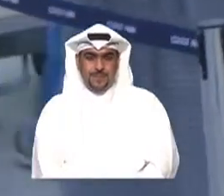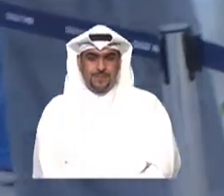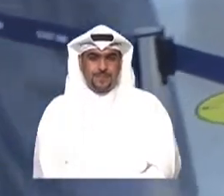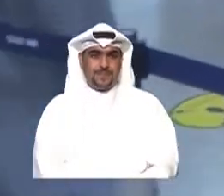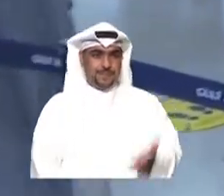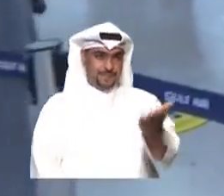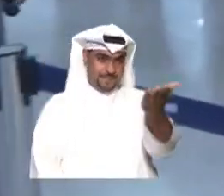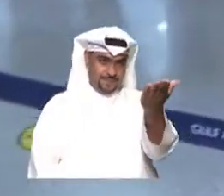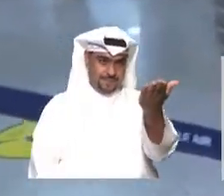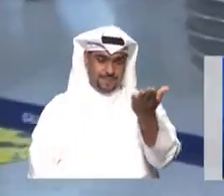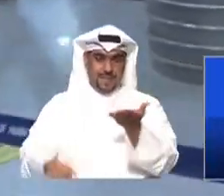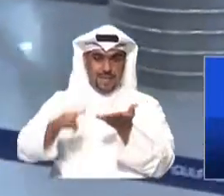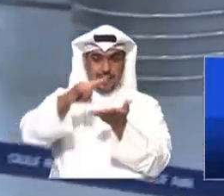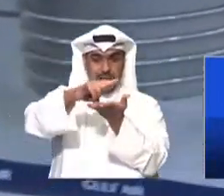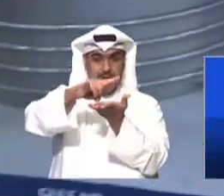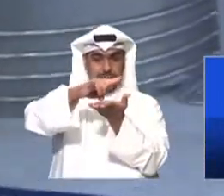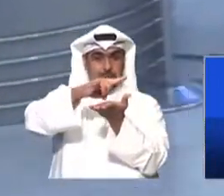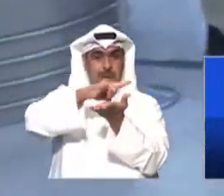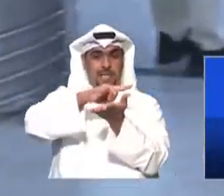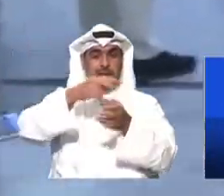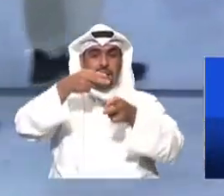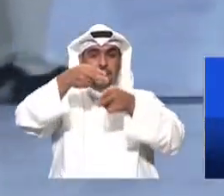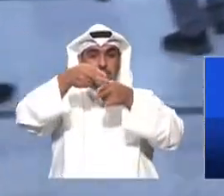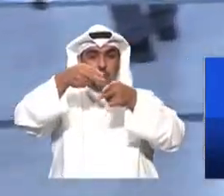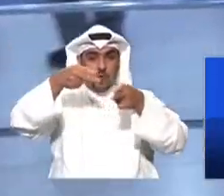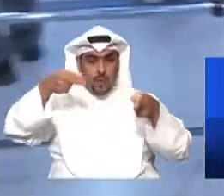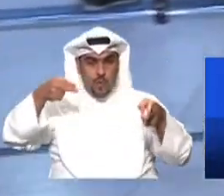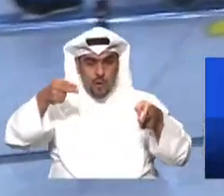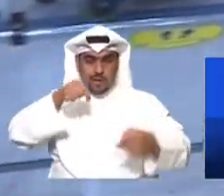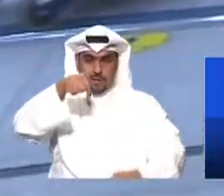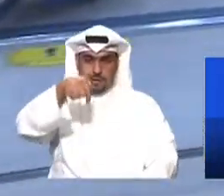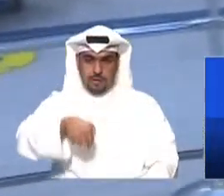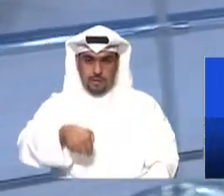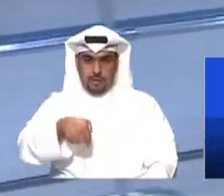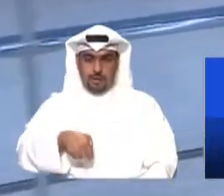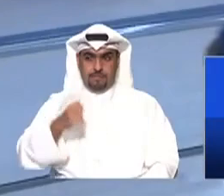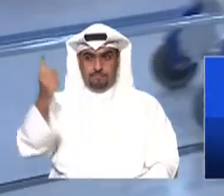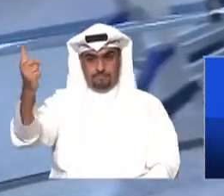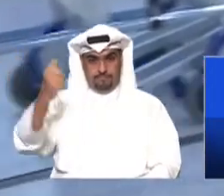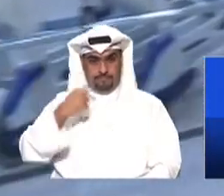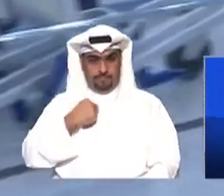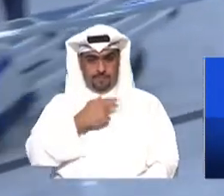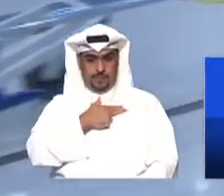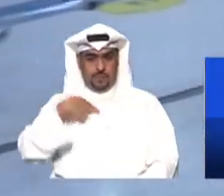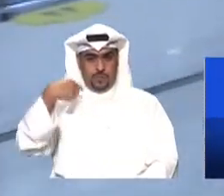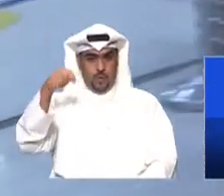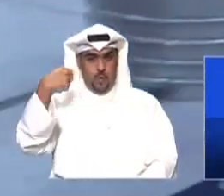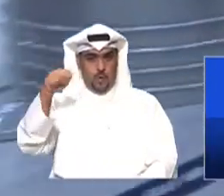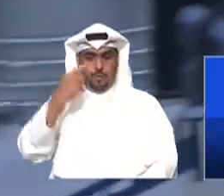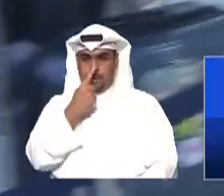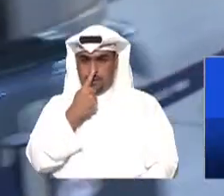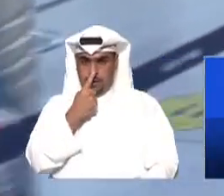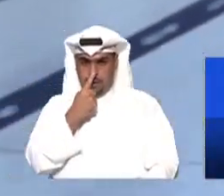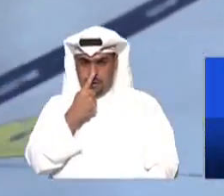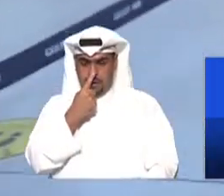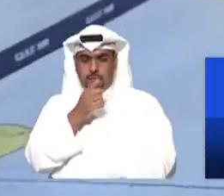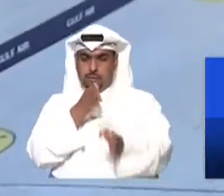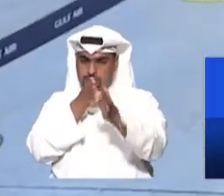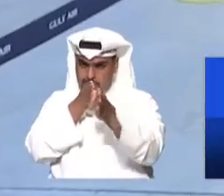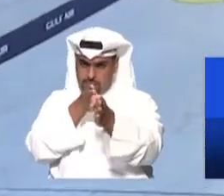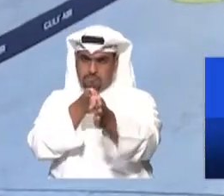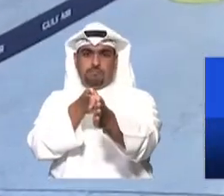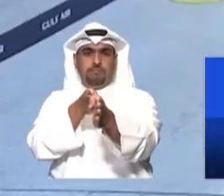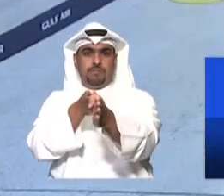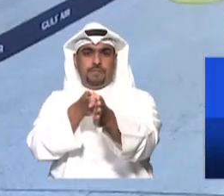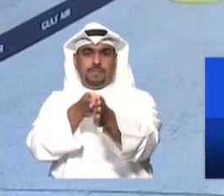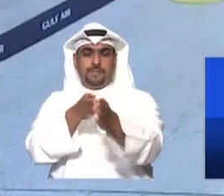مطار الكويت الدولي يسير حسب النظم واللوائح وقرارات مجلس الوزراء بخصوص حركة المسافرين